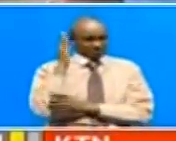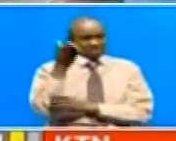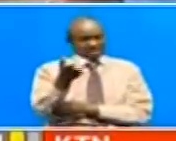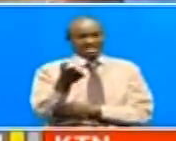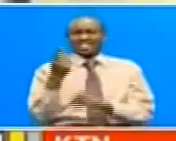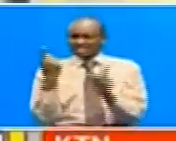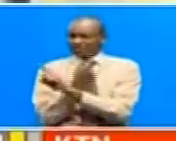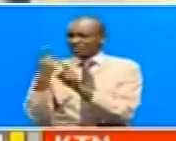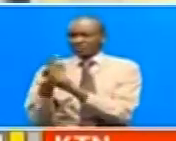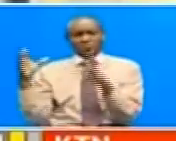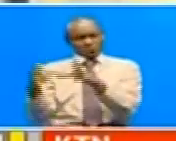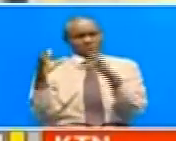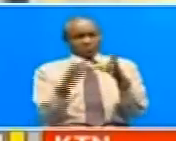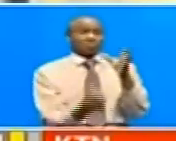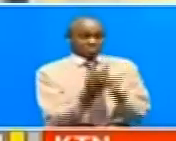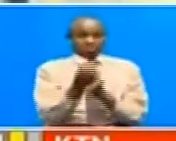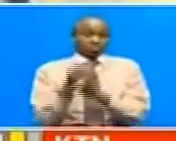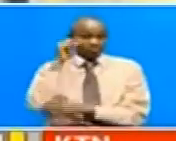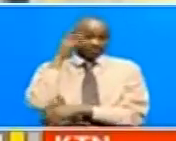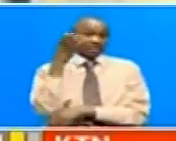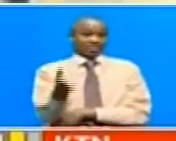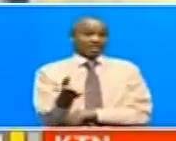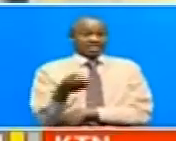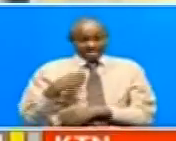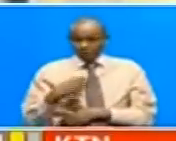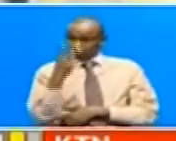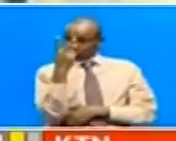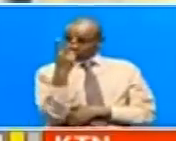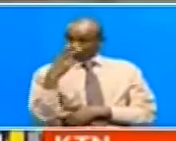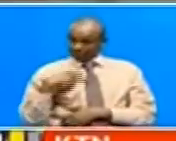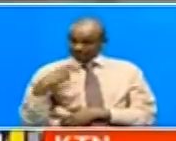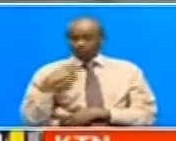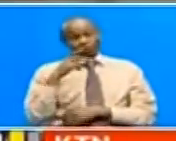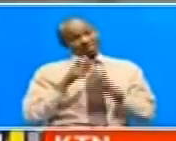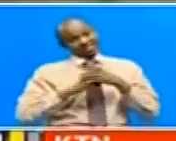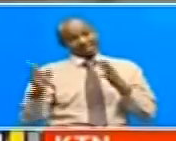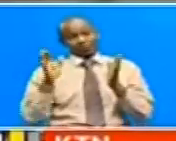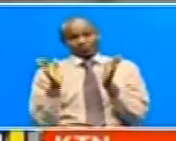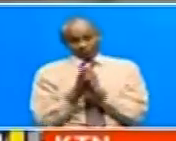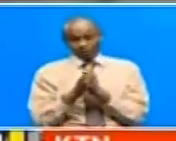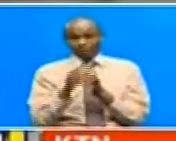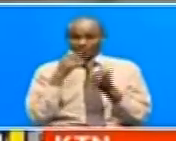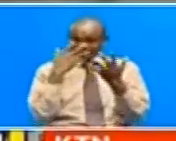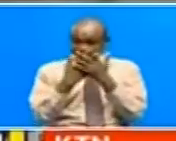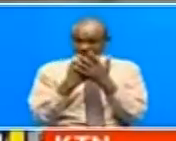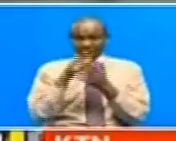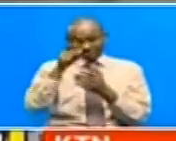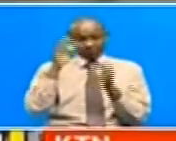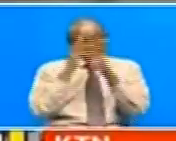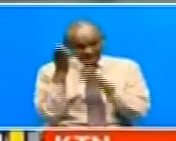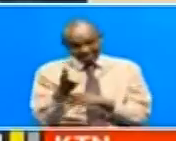za dharura vimebuniwa Mombasa. Tayari washukiwa wawili waliotoroka kambi ya wakimbizi na kujaribu kuingia Mombasa kwa njama